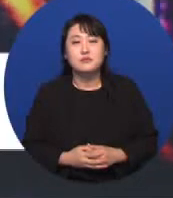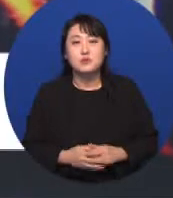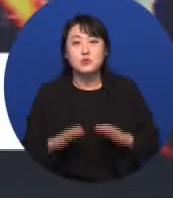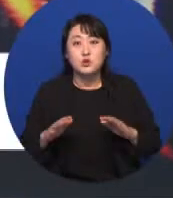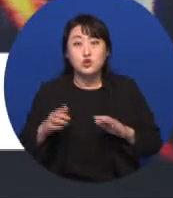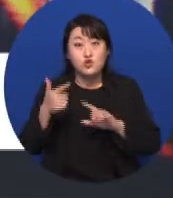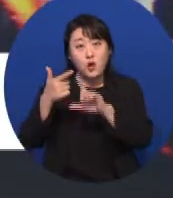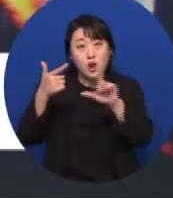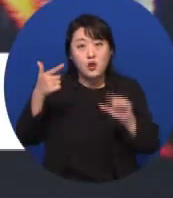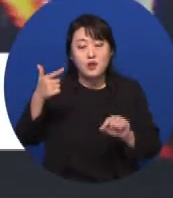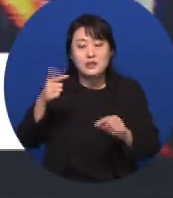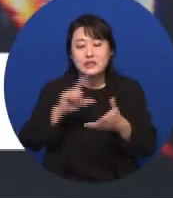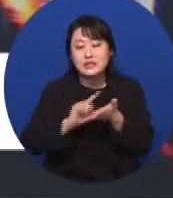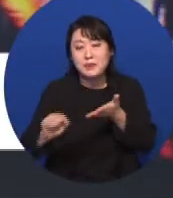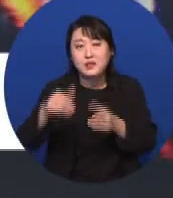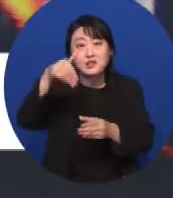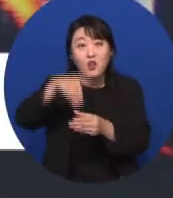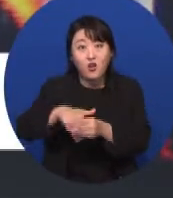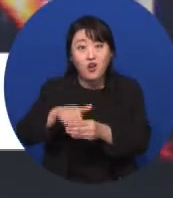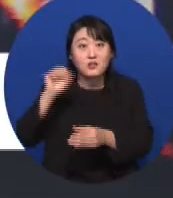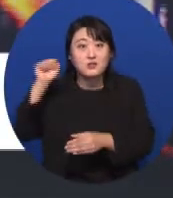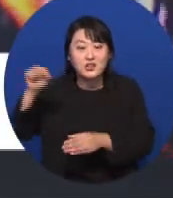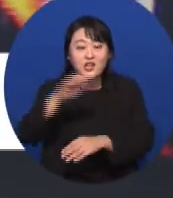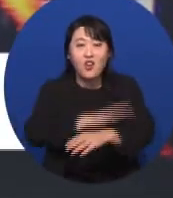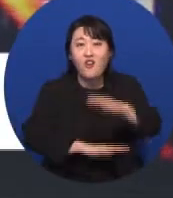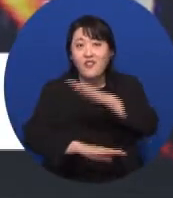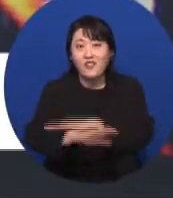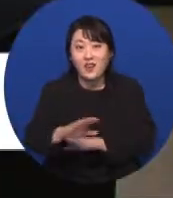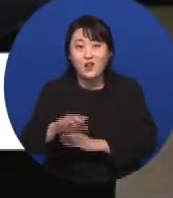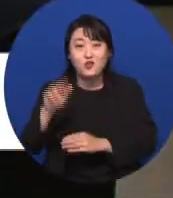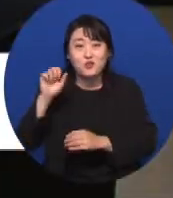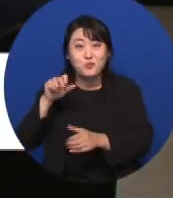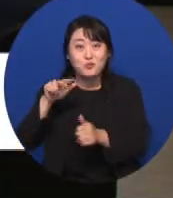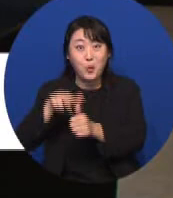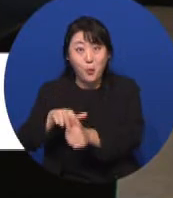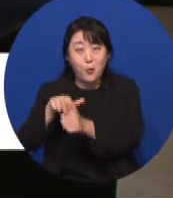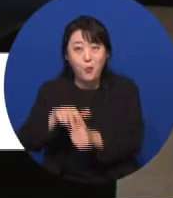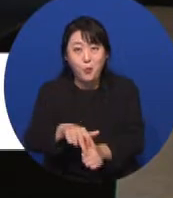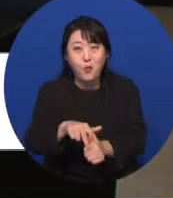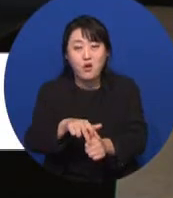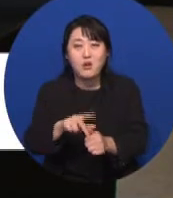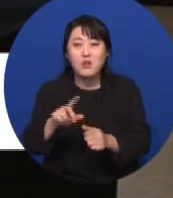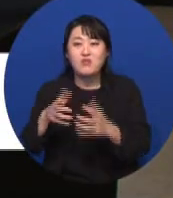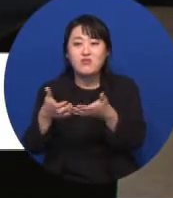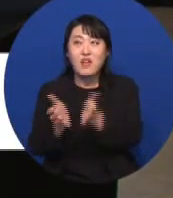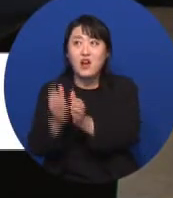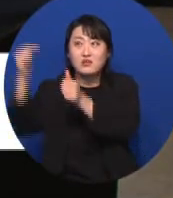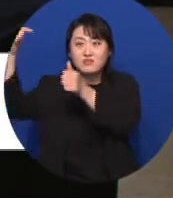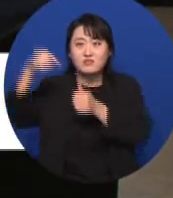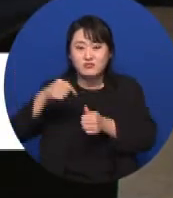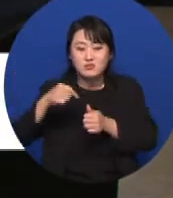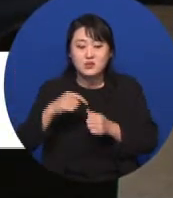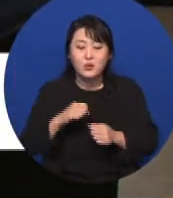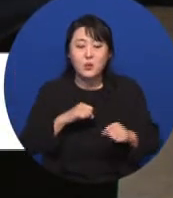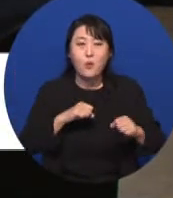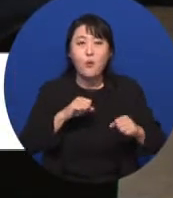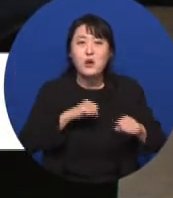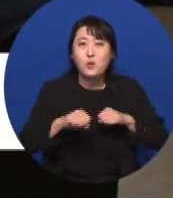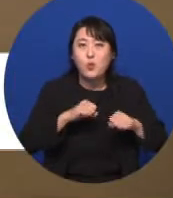오는 6월 지방선거에 출마해 정인 여야 후보들이 당의 지침으로 사실상 선거운동이 어려워지자